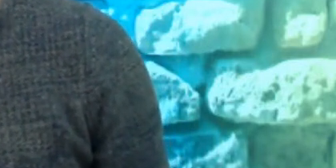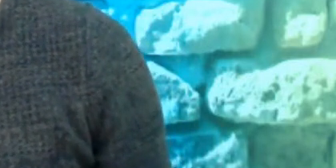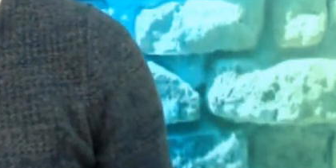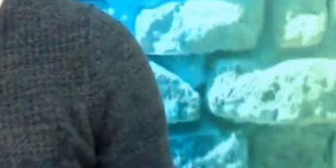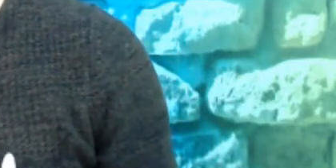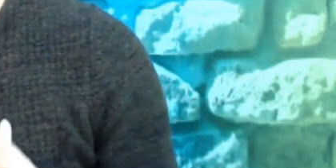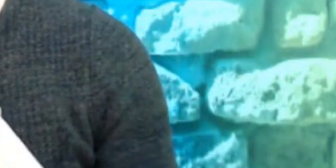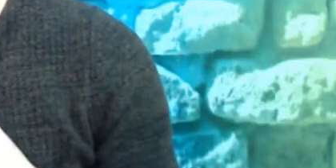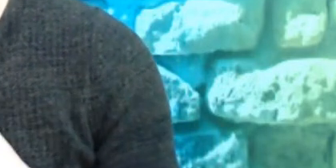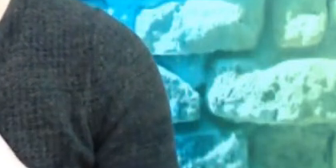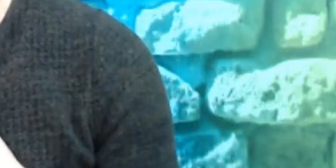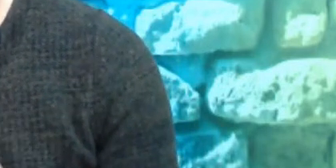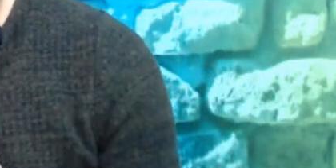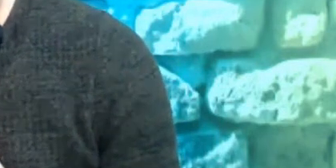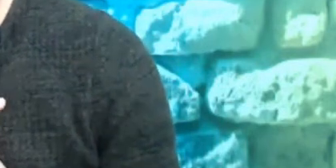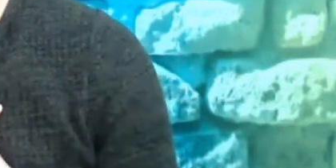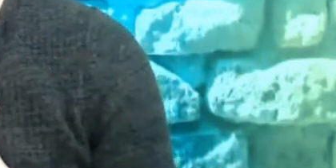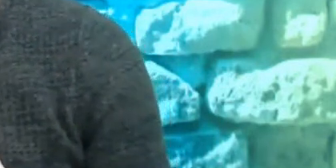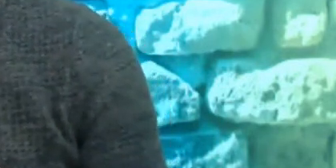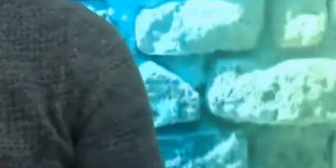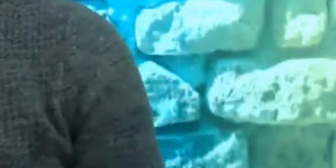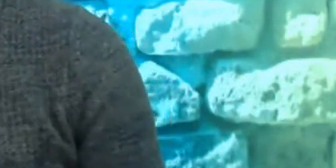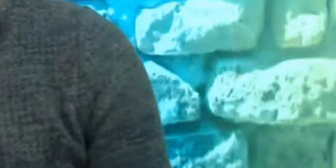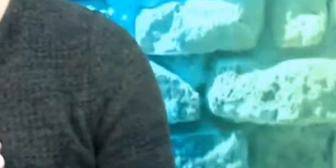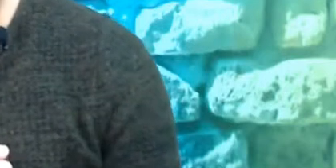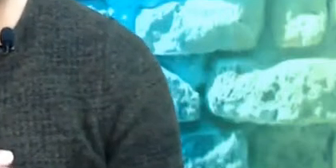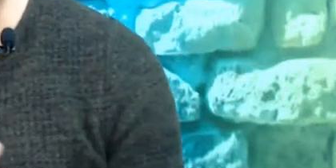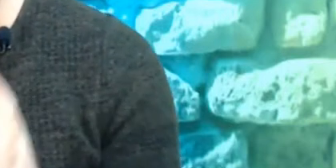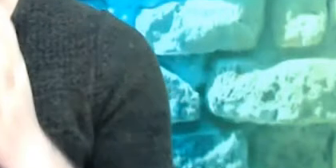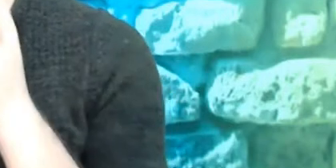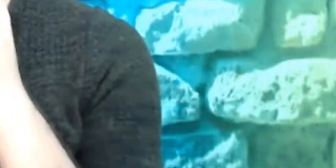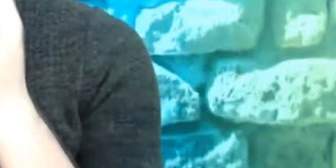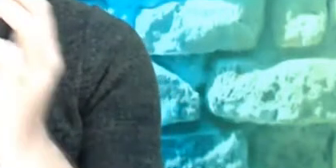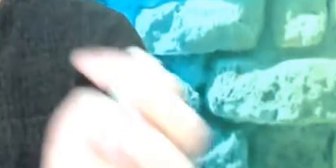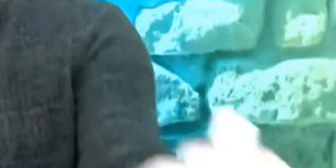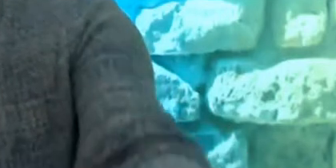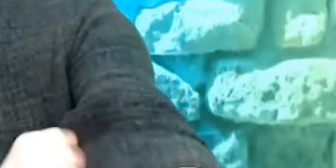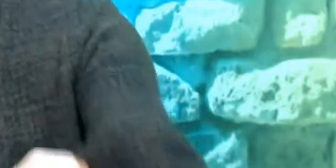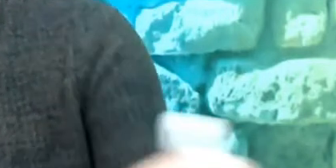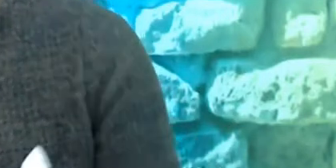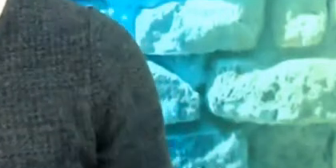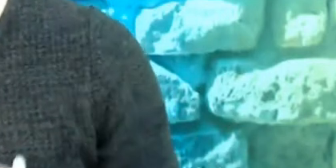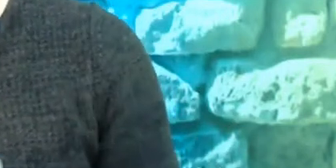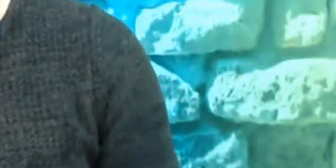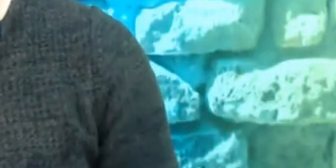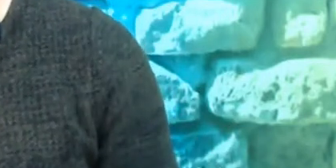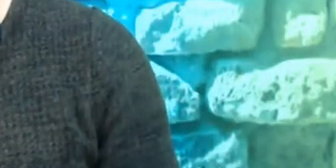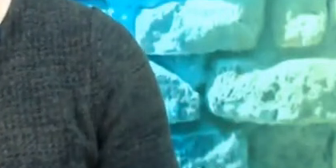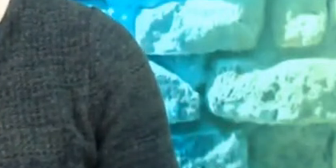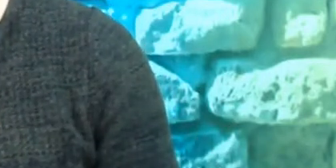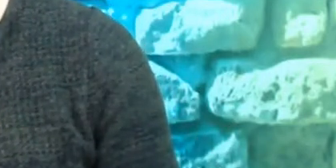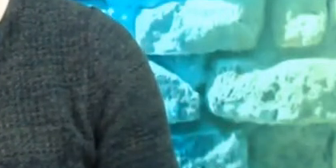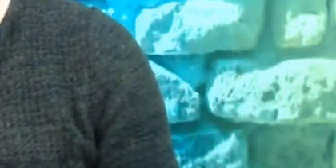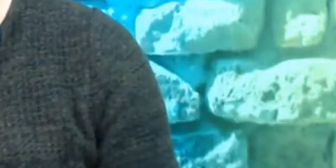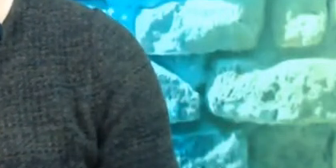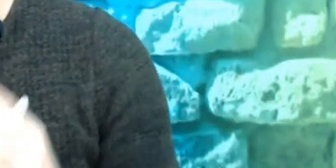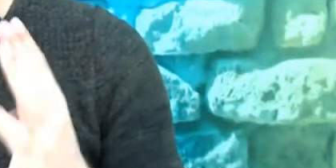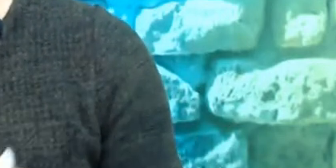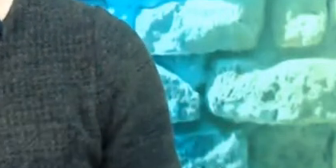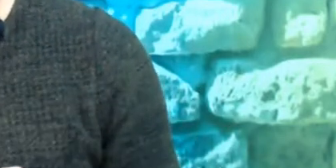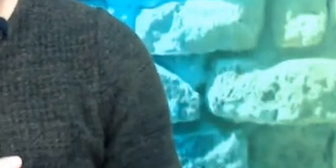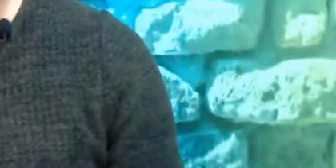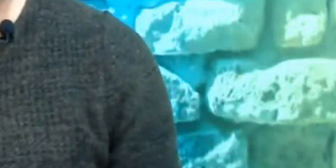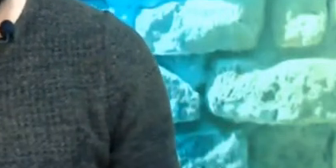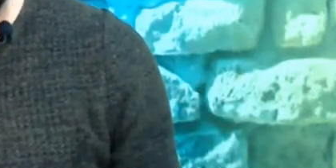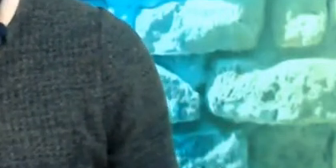de ricam arkadaşlar, bu yayınların daha fazla kişilere ulaşması için şu anda YouTube'da bizi izleyenlerin abone ol butonuna basması